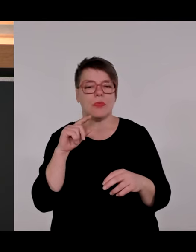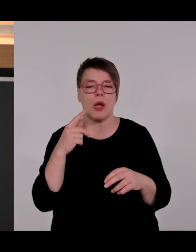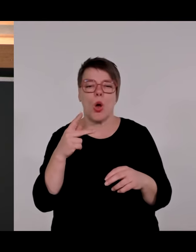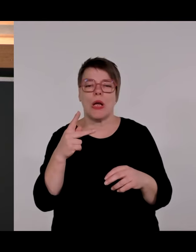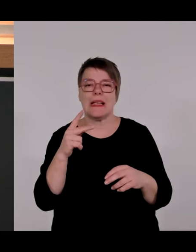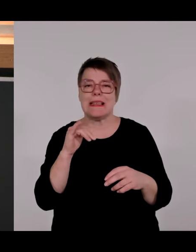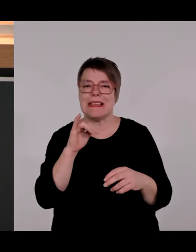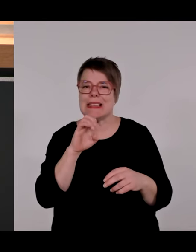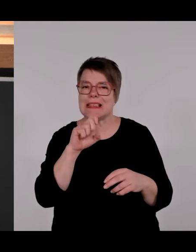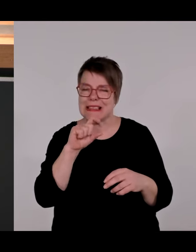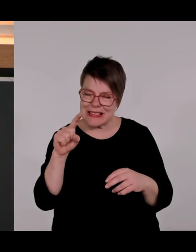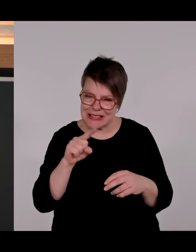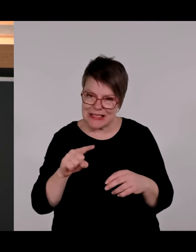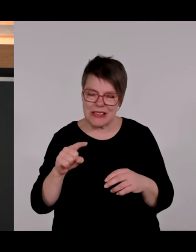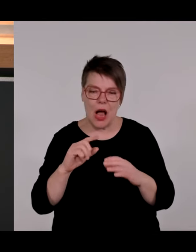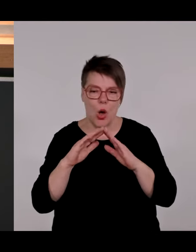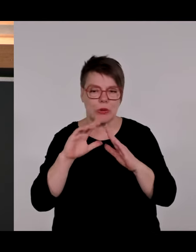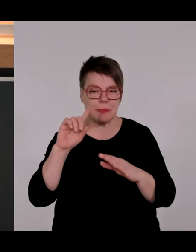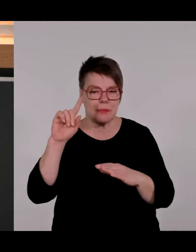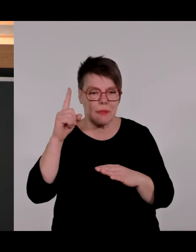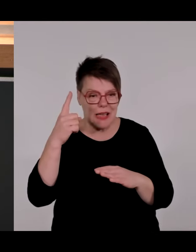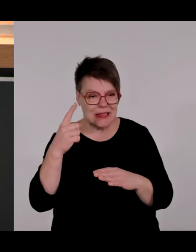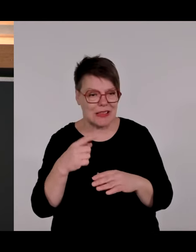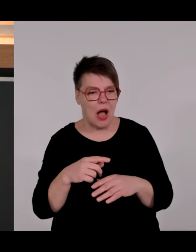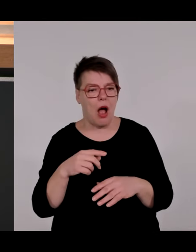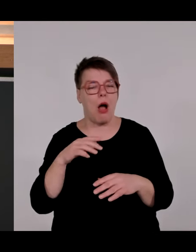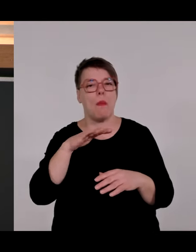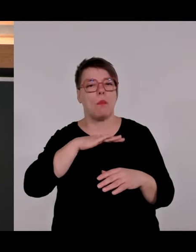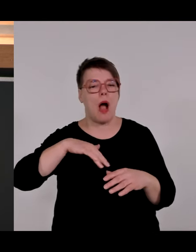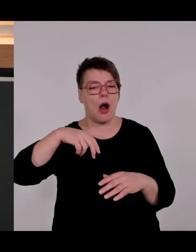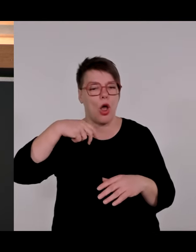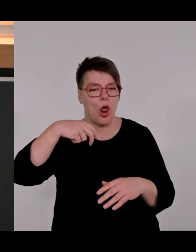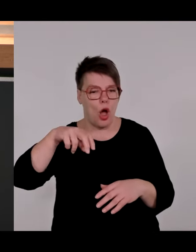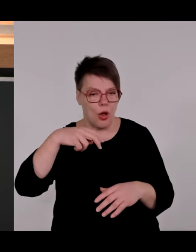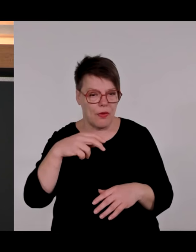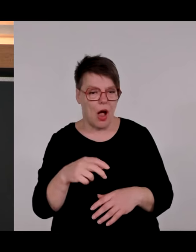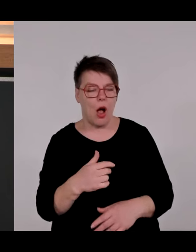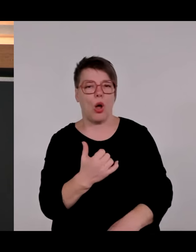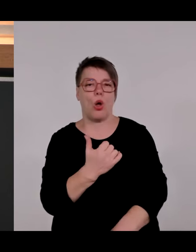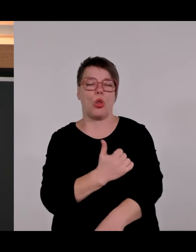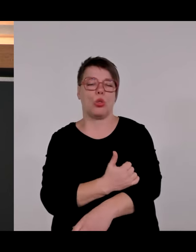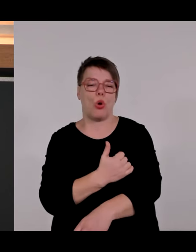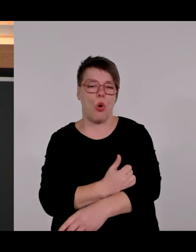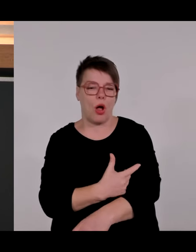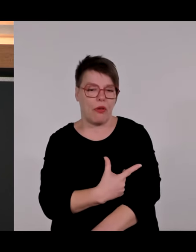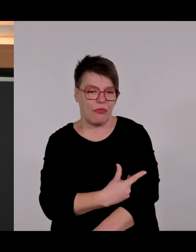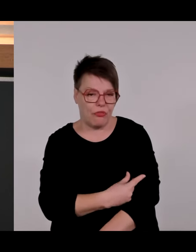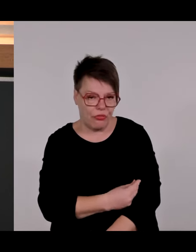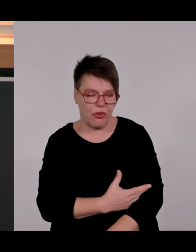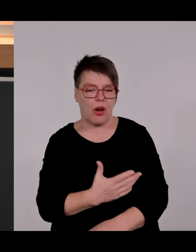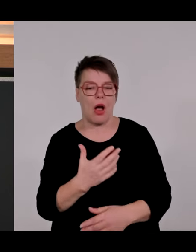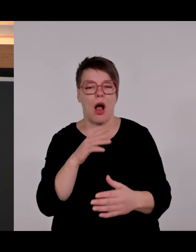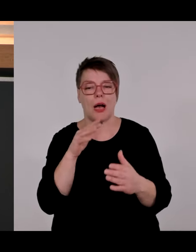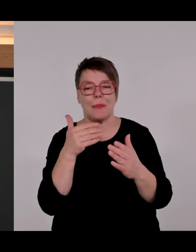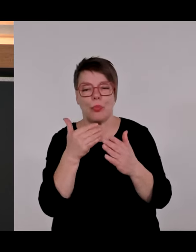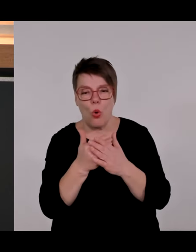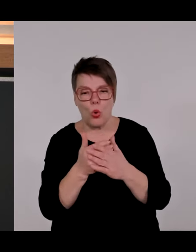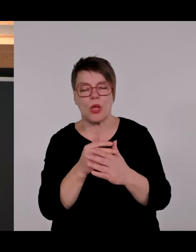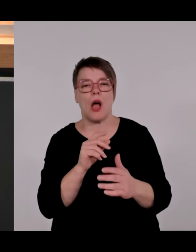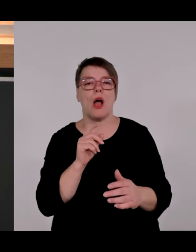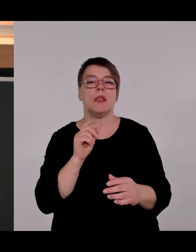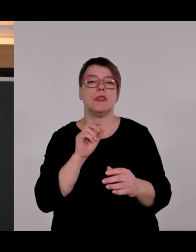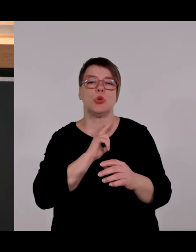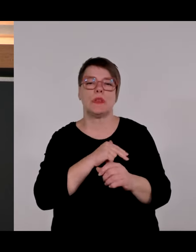aufsuchende Sozialarbeit, Beleuchtung, städtebauliche Gewaltprävention, die Sicherung der Obdachlosenunterkunft in der Ulauer